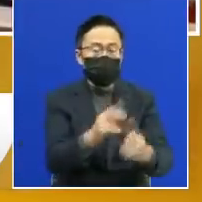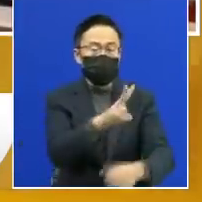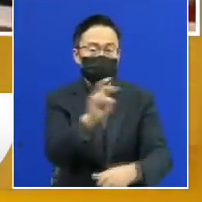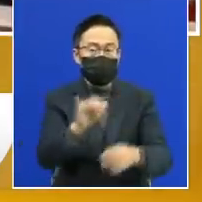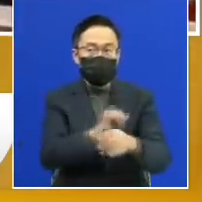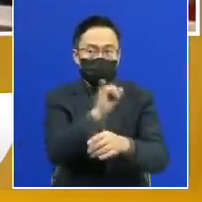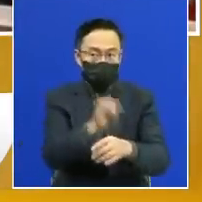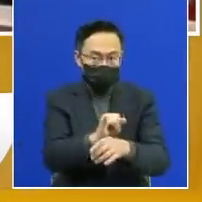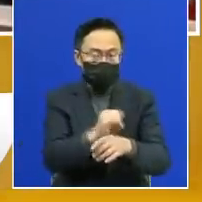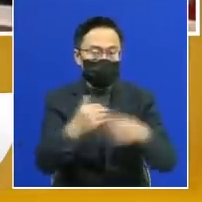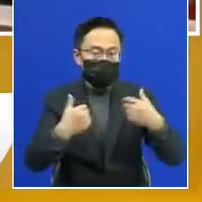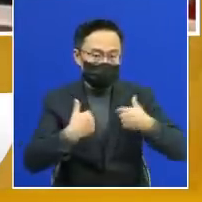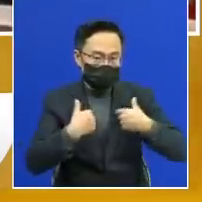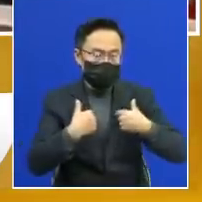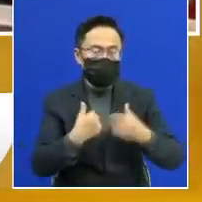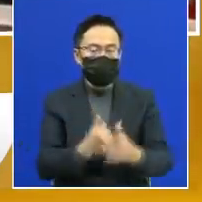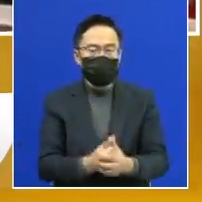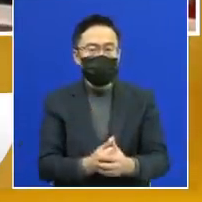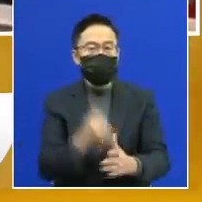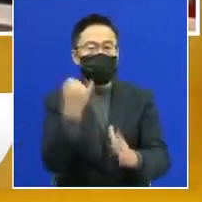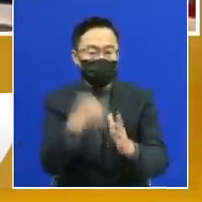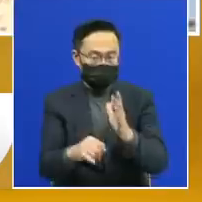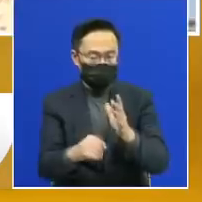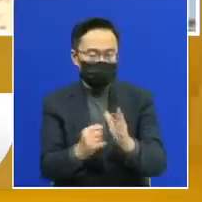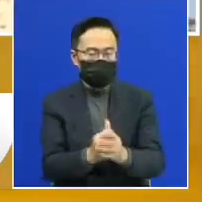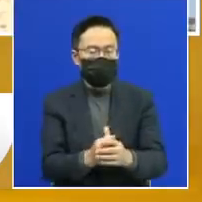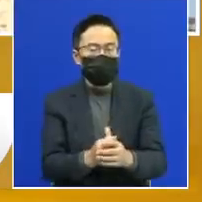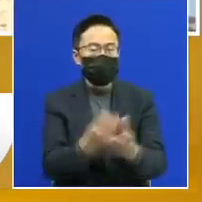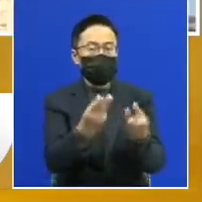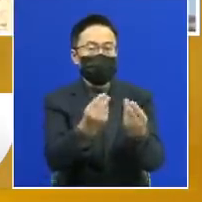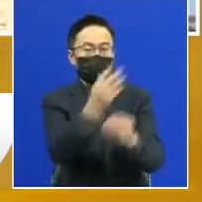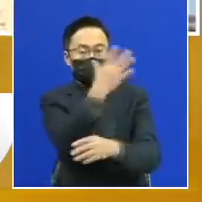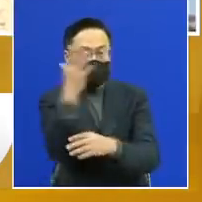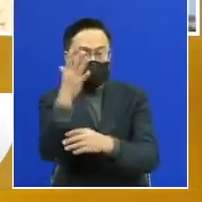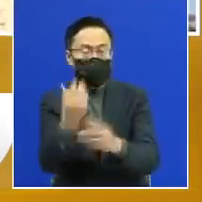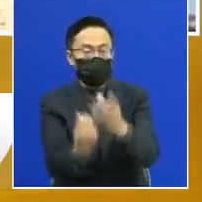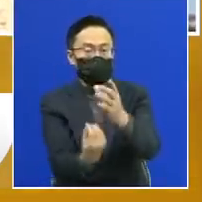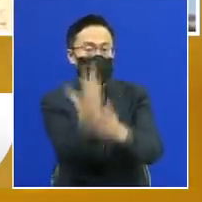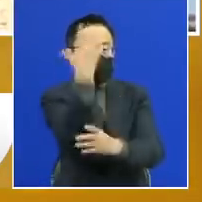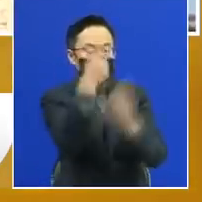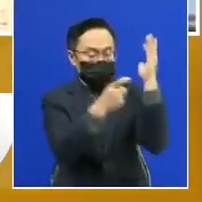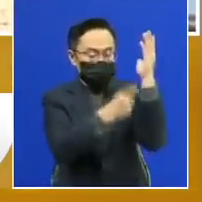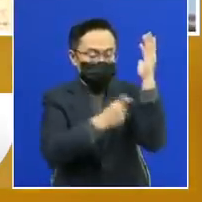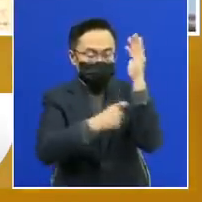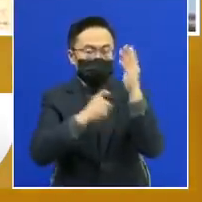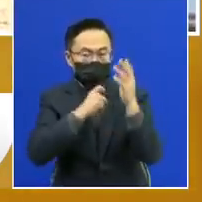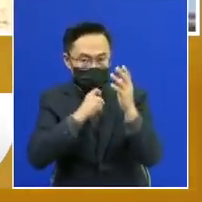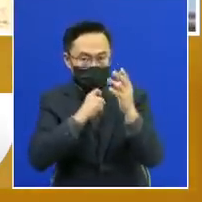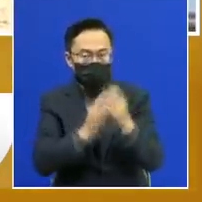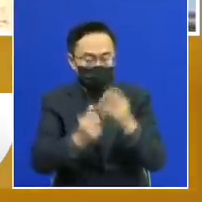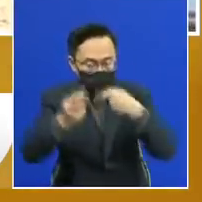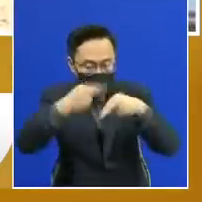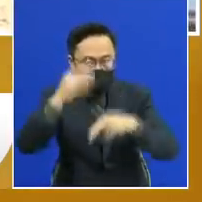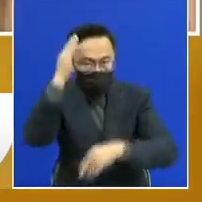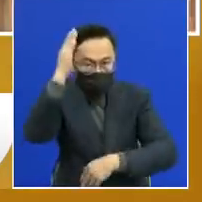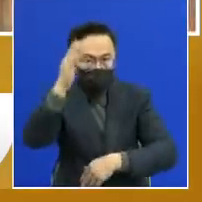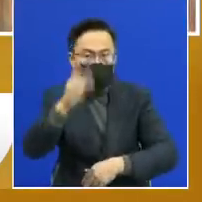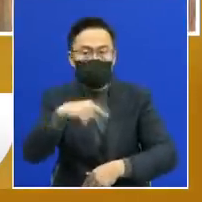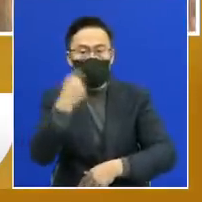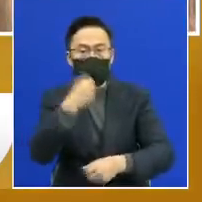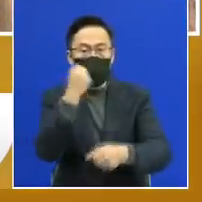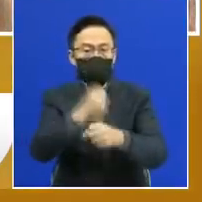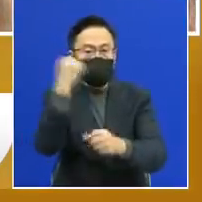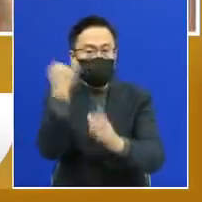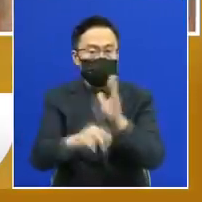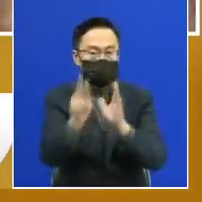ไร่ในพื้นที่6แปลงก็มีการปลูกยางพารานะครับอันนี้ก็ต้องดูตรวจสอบรายละเอียดในข้อเท็จจริงนะครับว่า มีการ